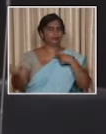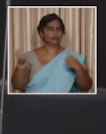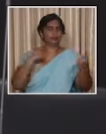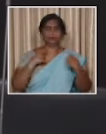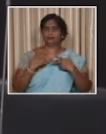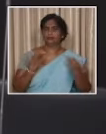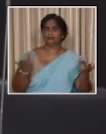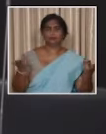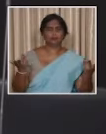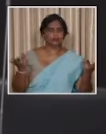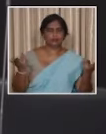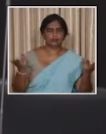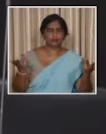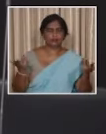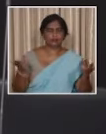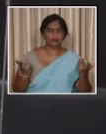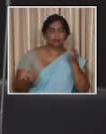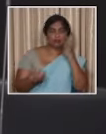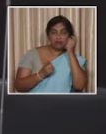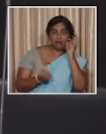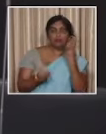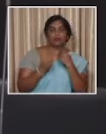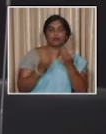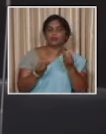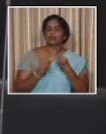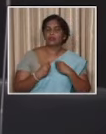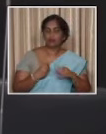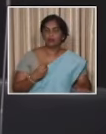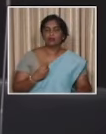කියලිවෙලනේ මේ ඔබ්සර්වේෂන් අරෝමය යවනවා.